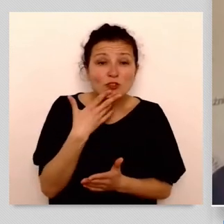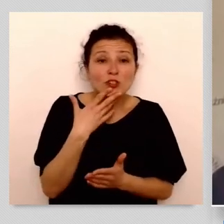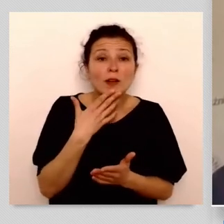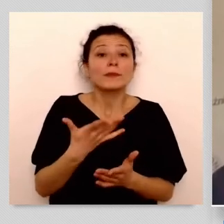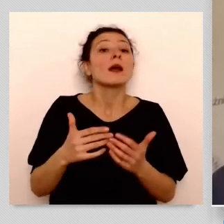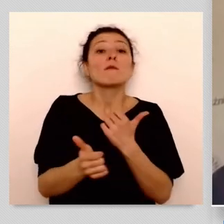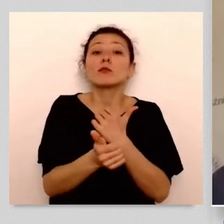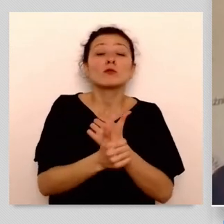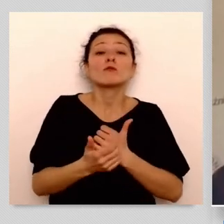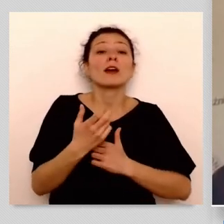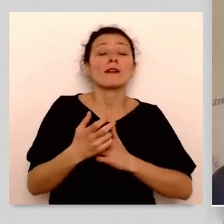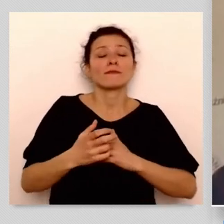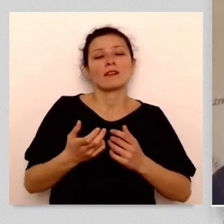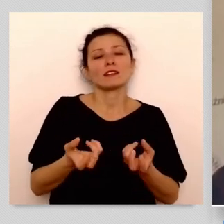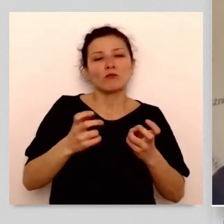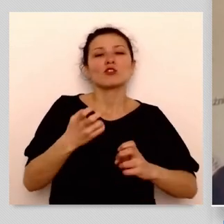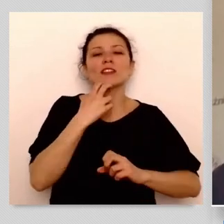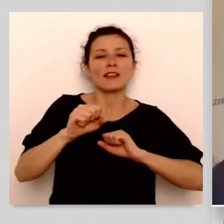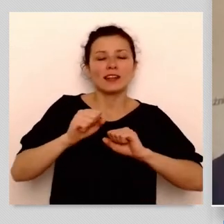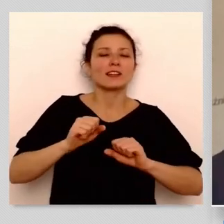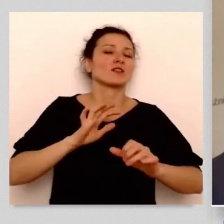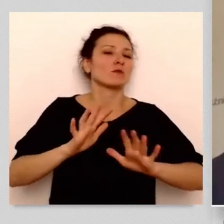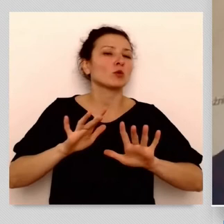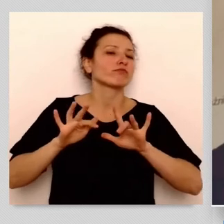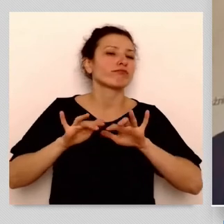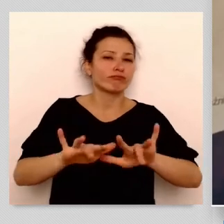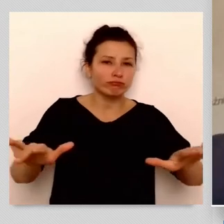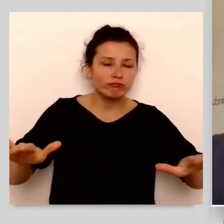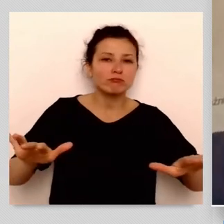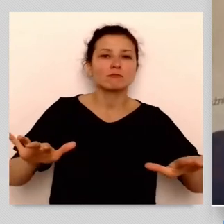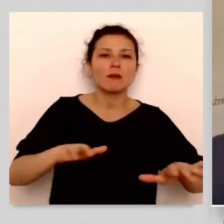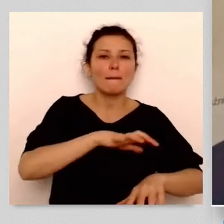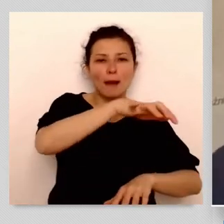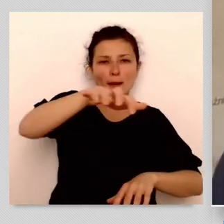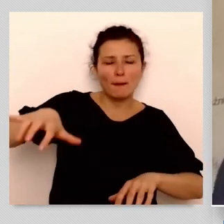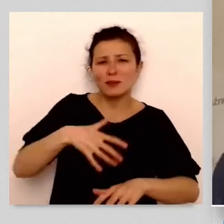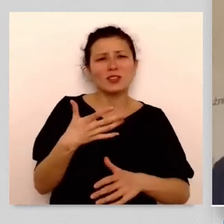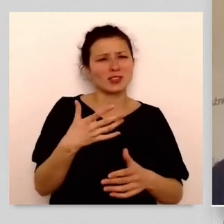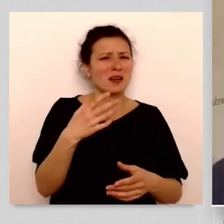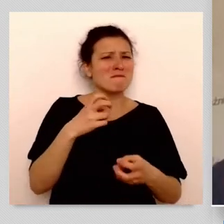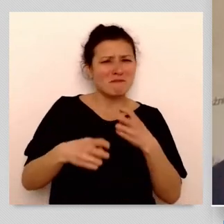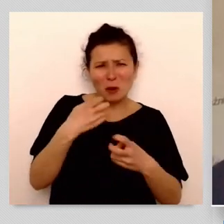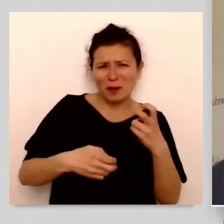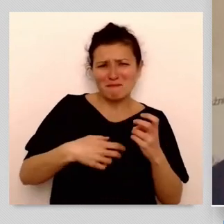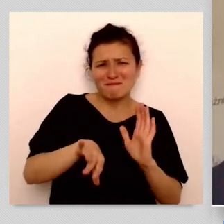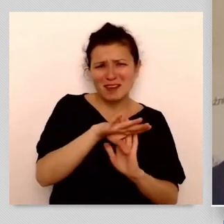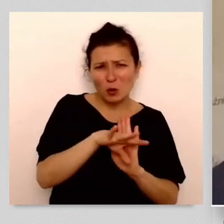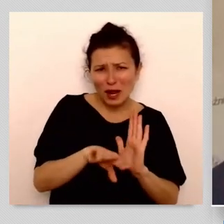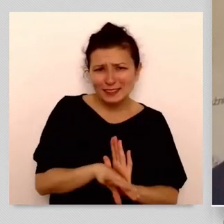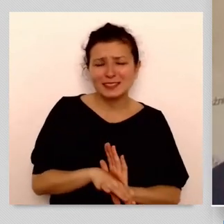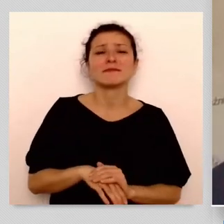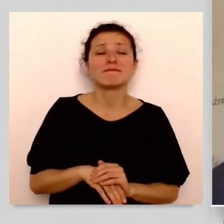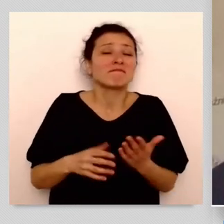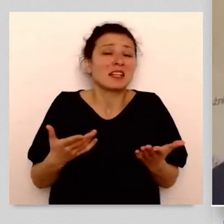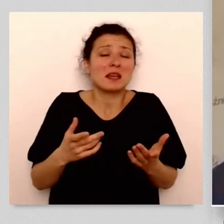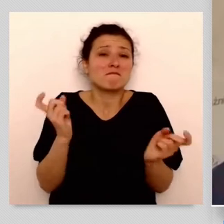system wytwarzania, że kłopotliwy pod względem regulacyjnym. Niestety państwo nie ma nad